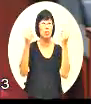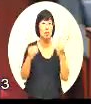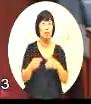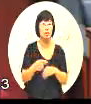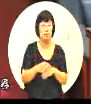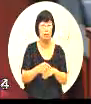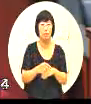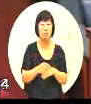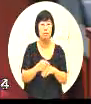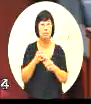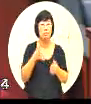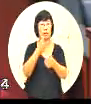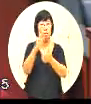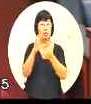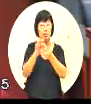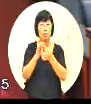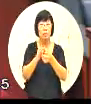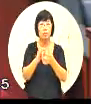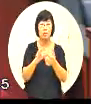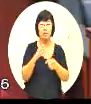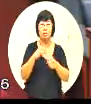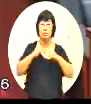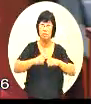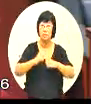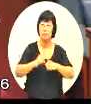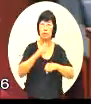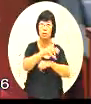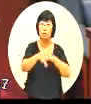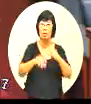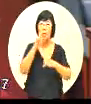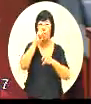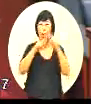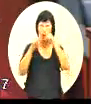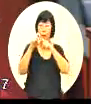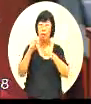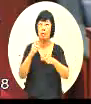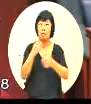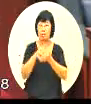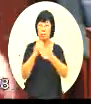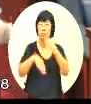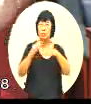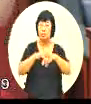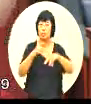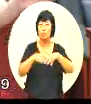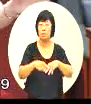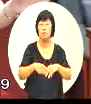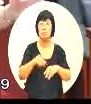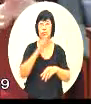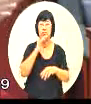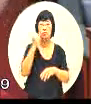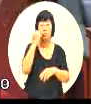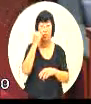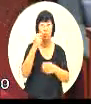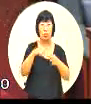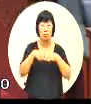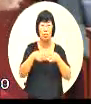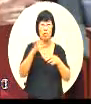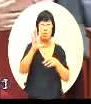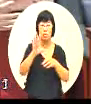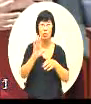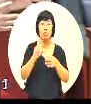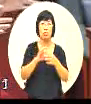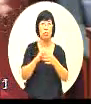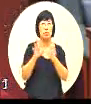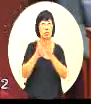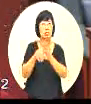本、健康、环境污染这东西让人行不呢。如果说我们赚了一些税金，创造一些就